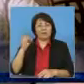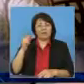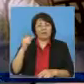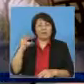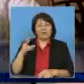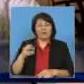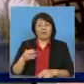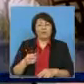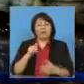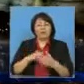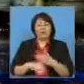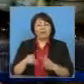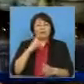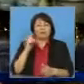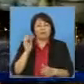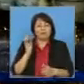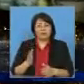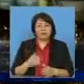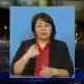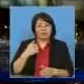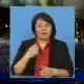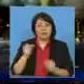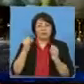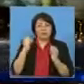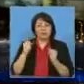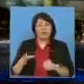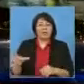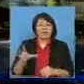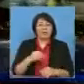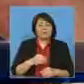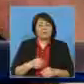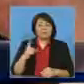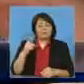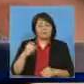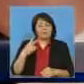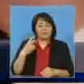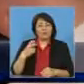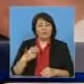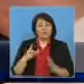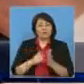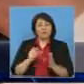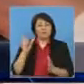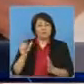молодежи есть талантливые атлеты. К слову, всего в регионе проживает более 130 прославленных